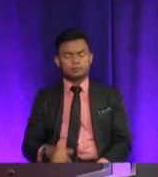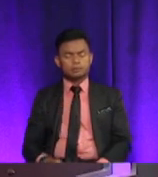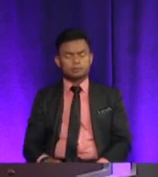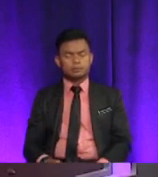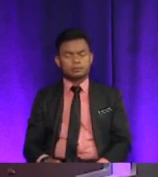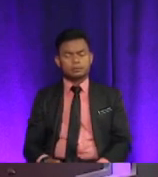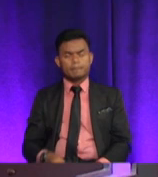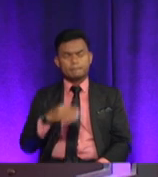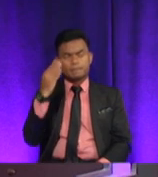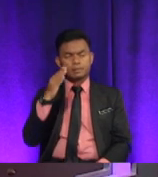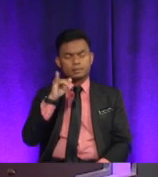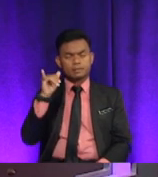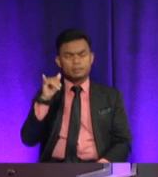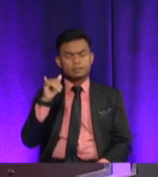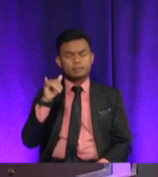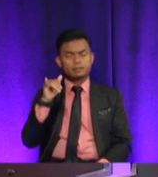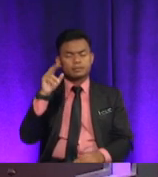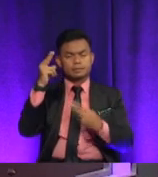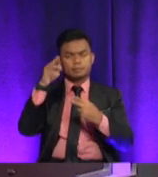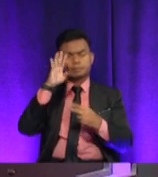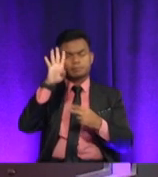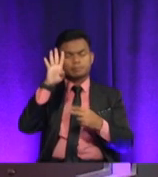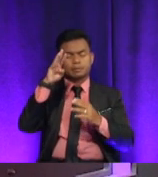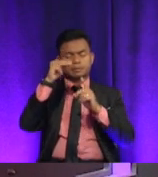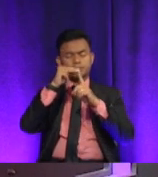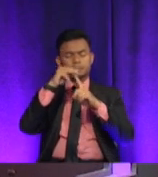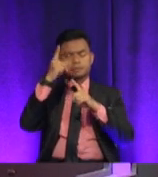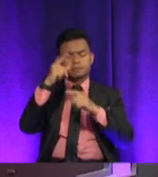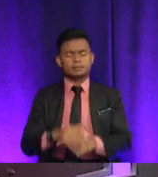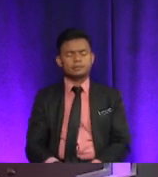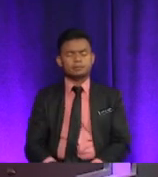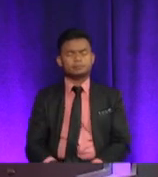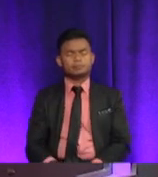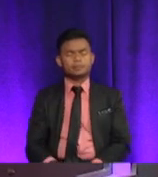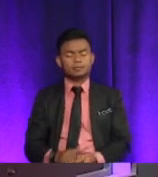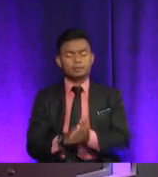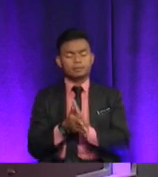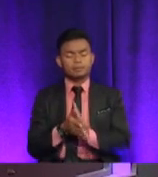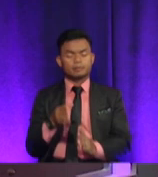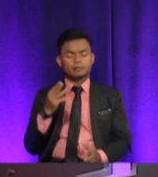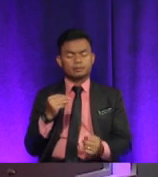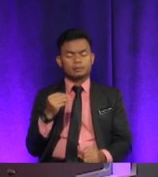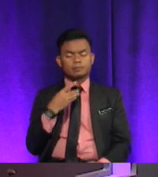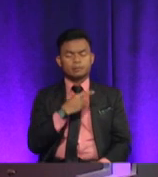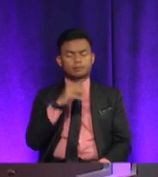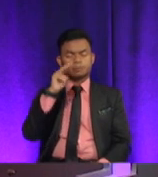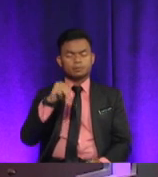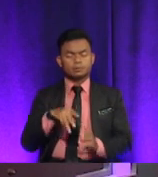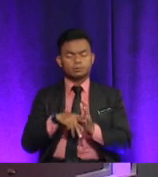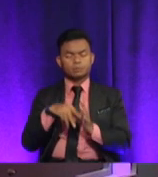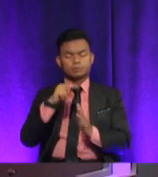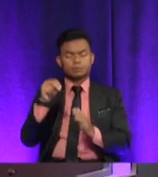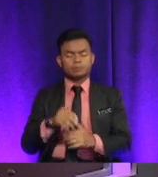biasanya hanya 4 markas saja Oke jadi kita buat pengujian pada peta ini kita tidak berfungsi